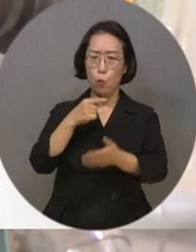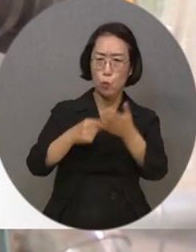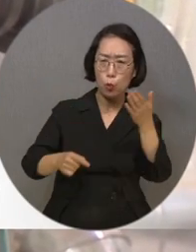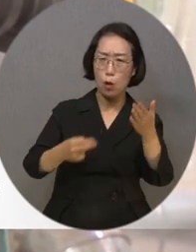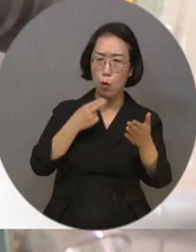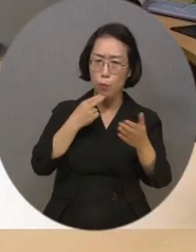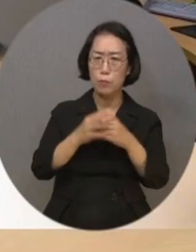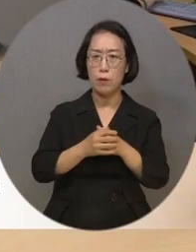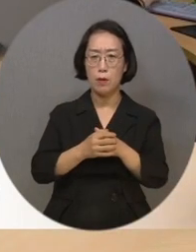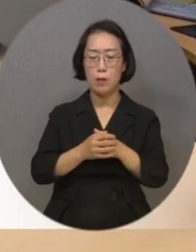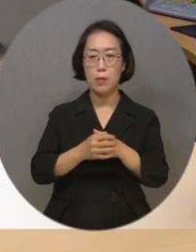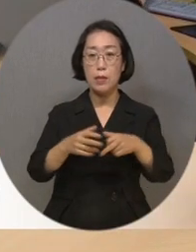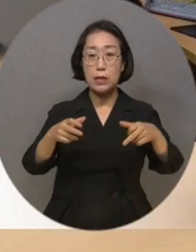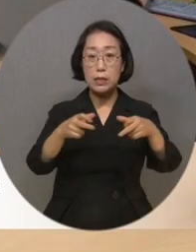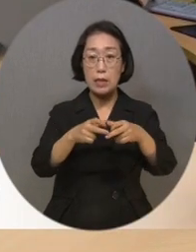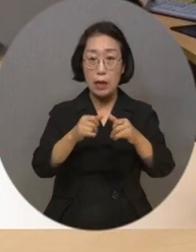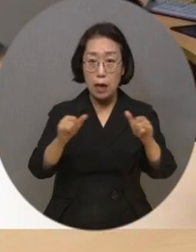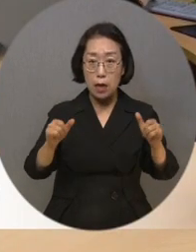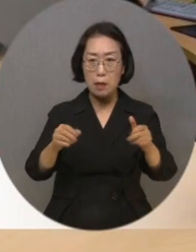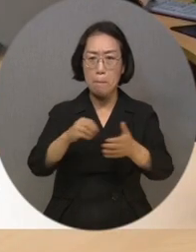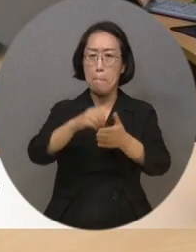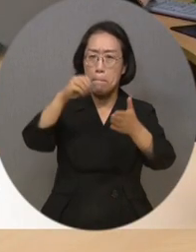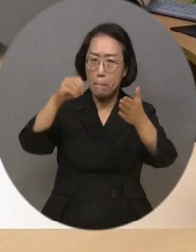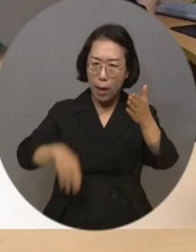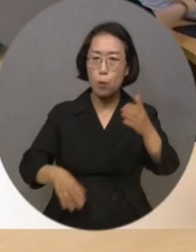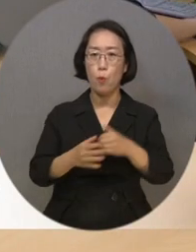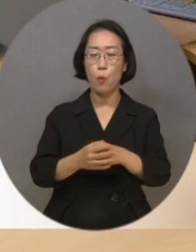받지 않기 위해 근로자 B씨를 제외해